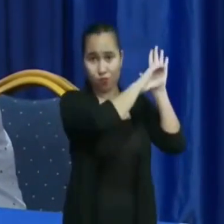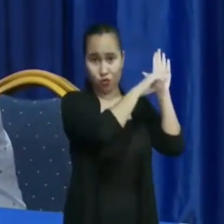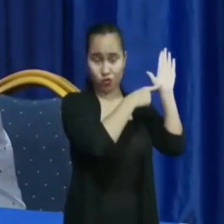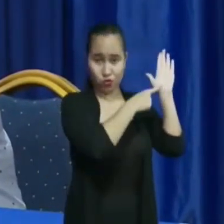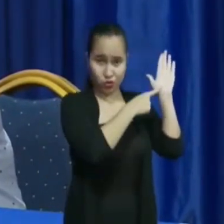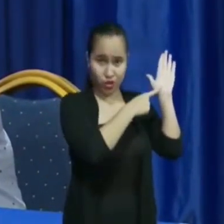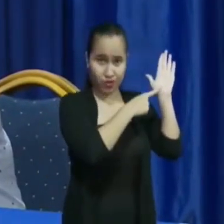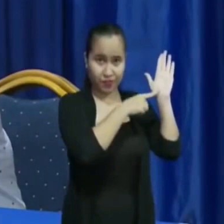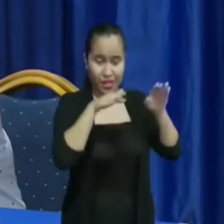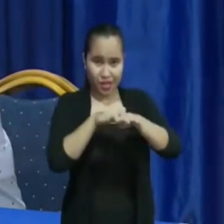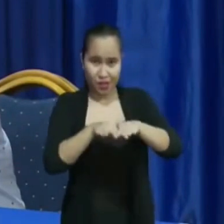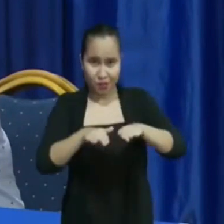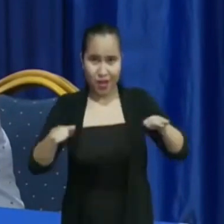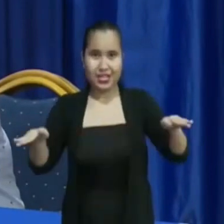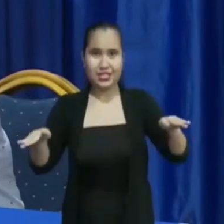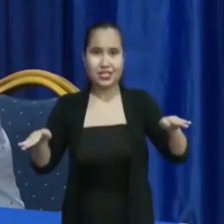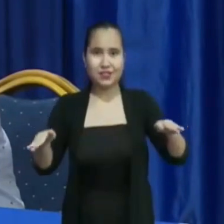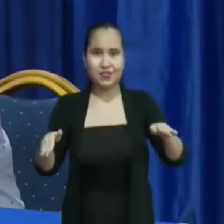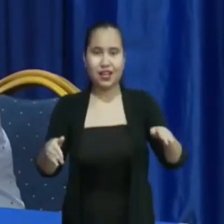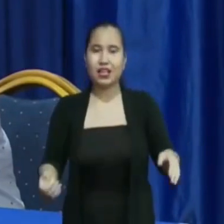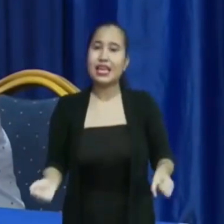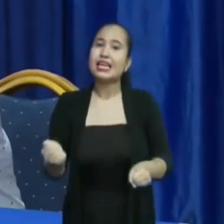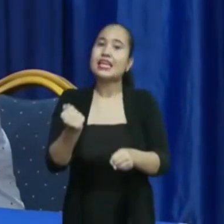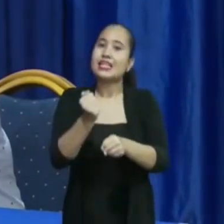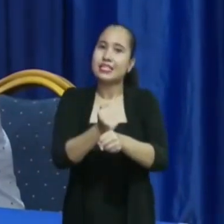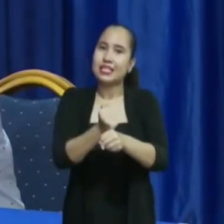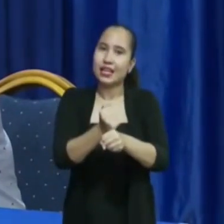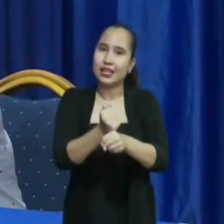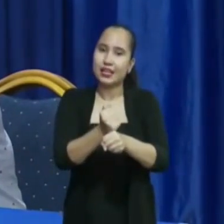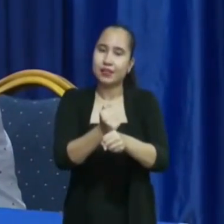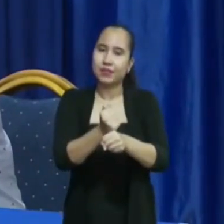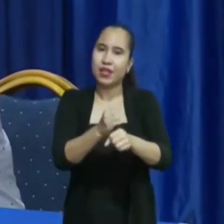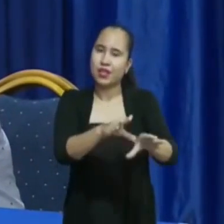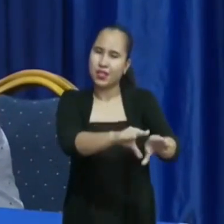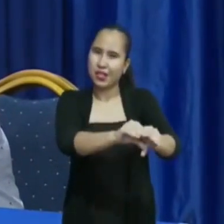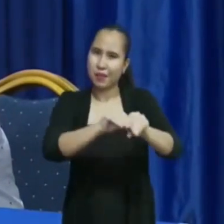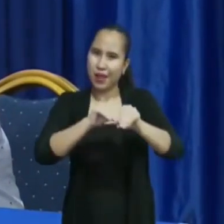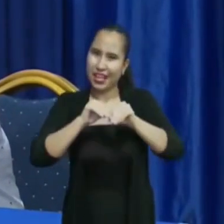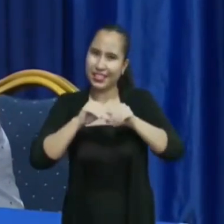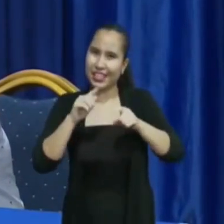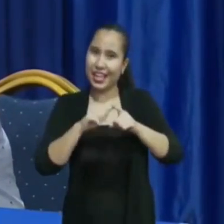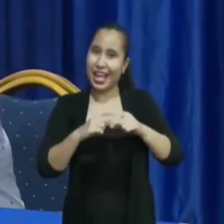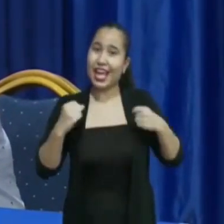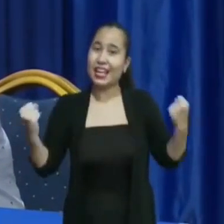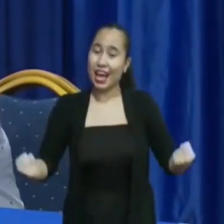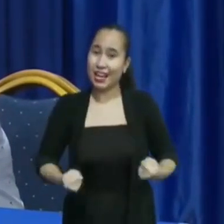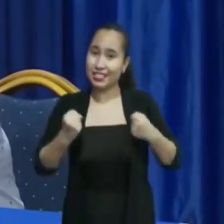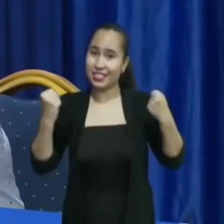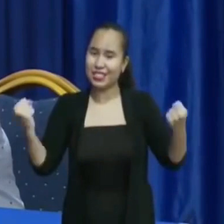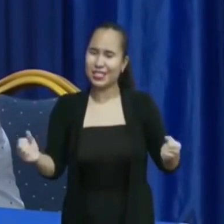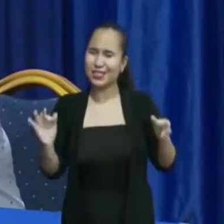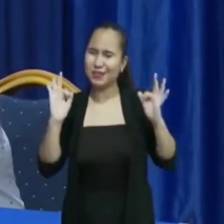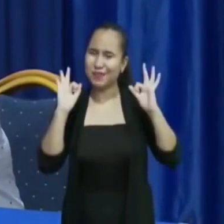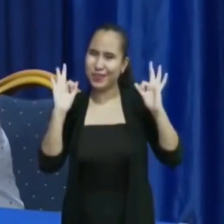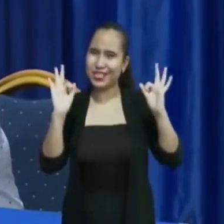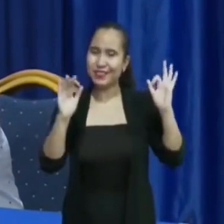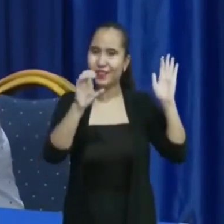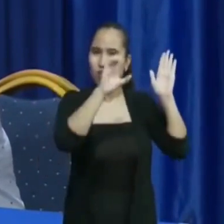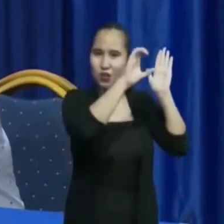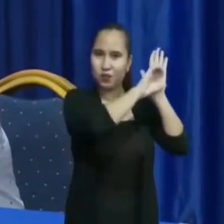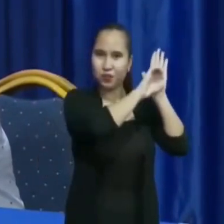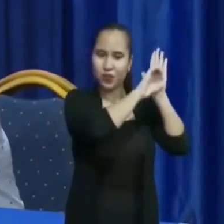protocol vormt het kader voor instellingen waarbinnen zij de maatregelen en acties in een